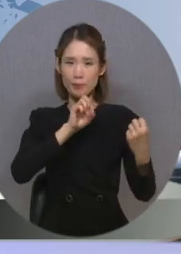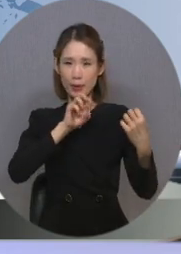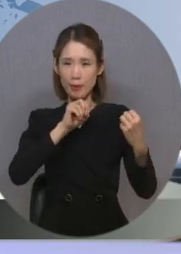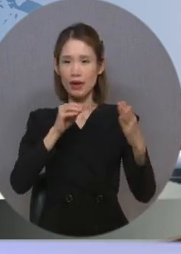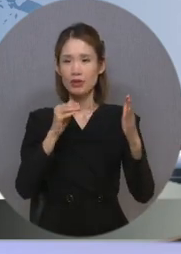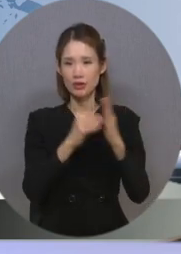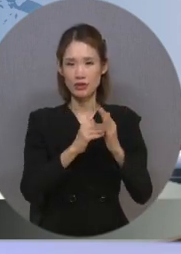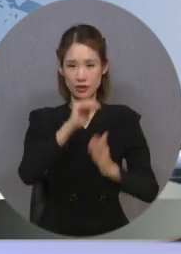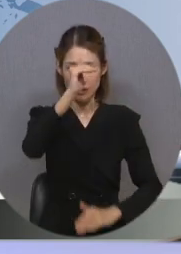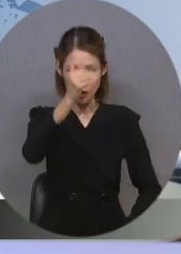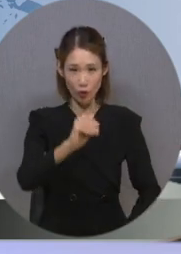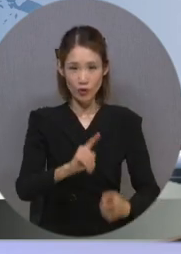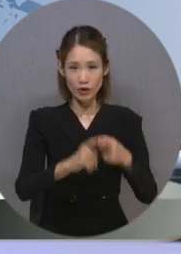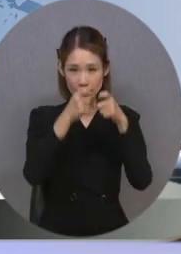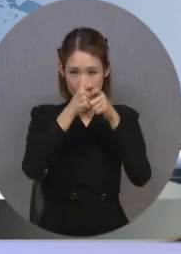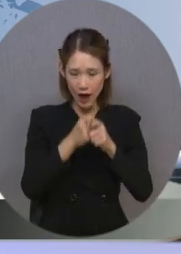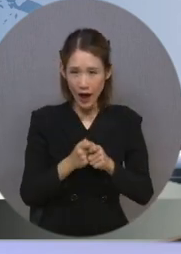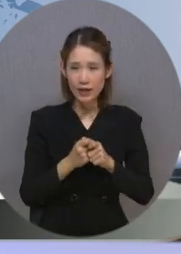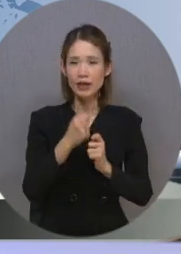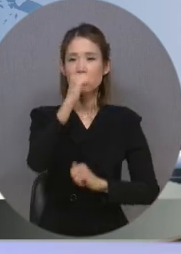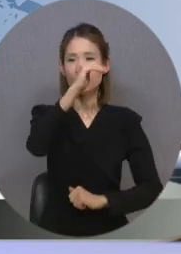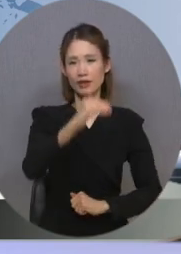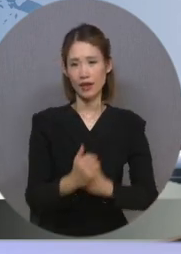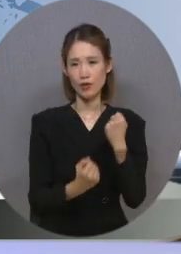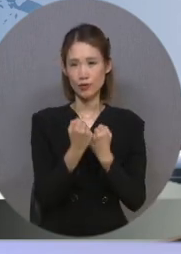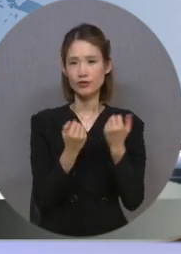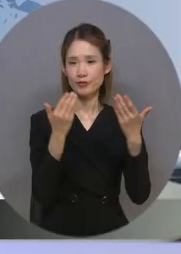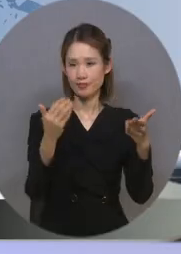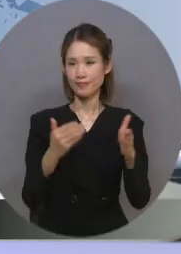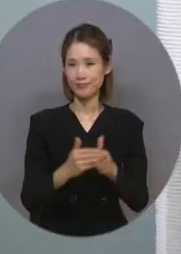이야기가 오갔는지 자세한 내용 박성용 기자가 전합니다.